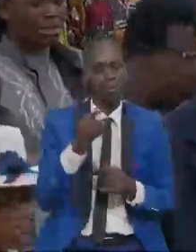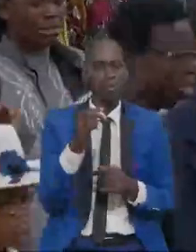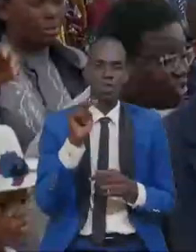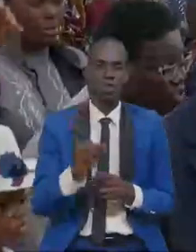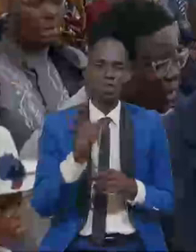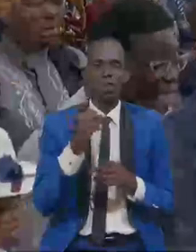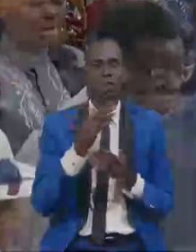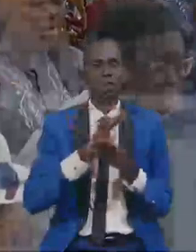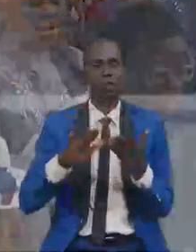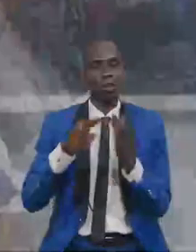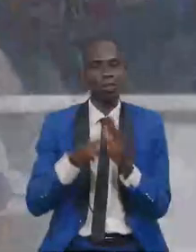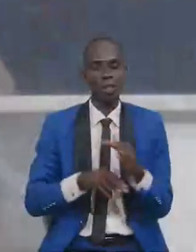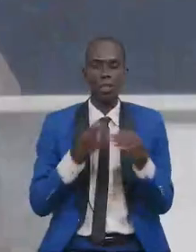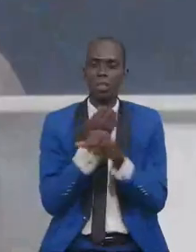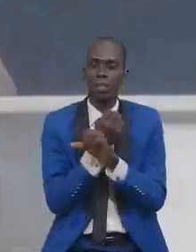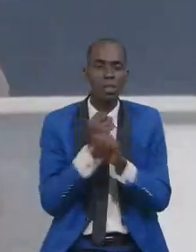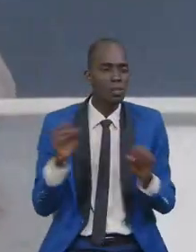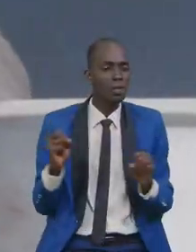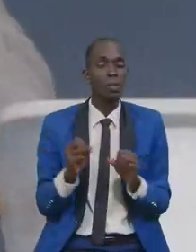Parce que tu as besoin du pardon de Dieu.